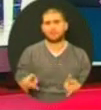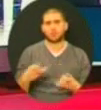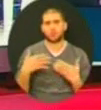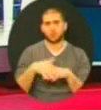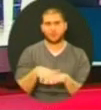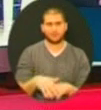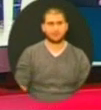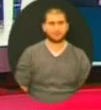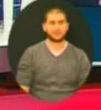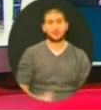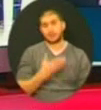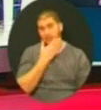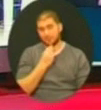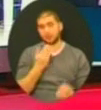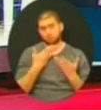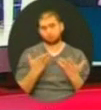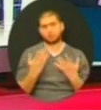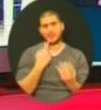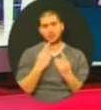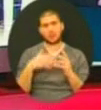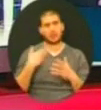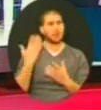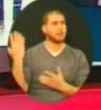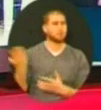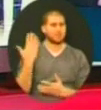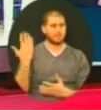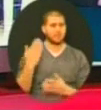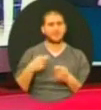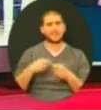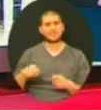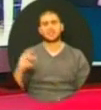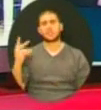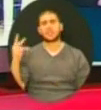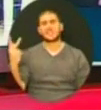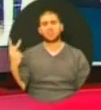השילוב. יפה שפתחתם את העניין הזה לדיון אחרי כל כך הרבה שנים. חבר הכנסת יואב קיש, תודה רבה לך. תודה רבה. תודה לך.